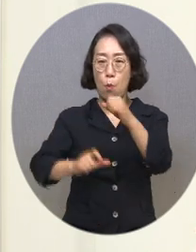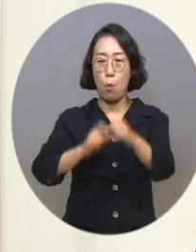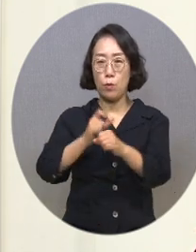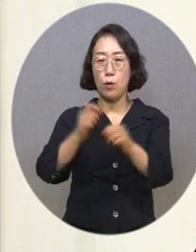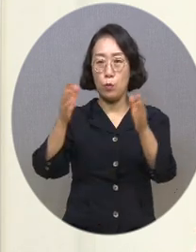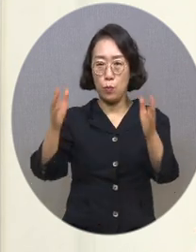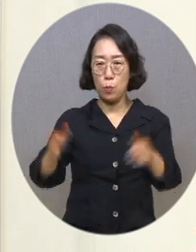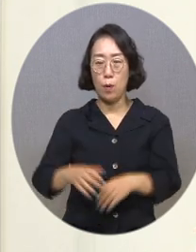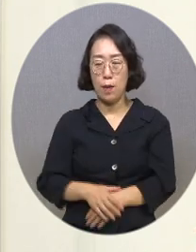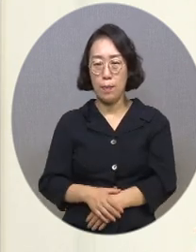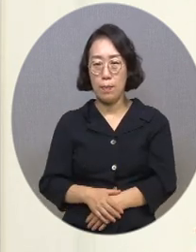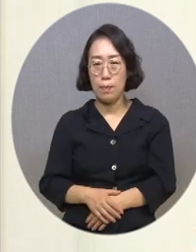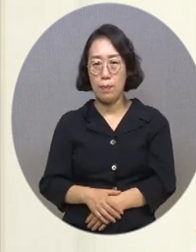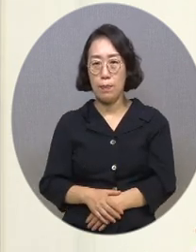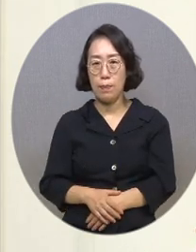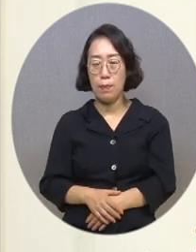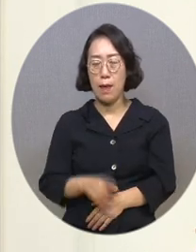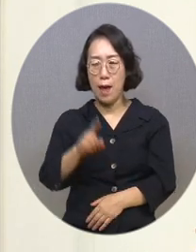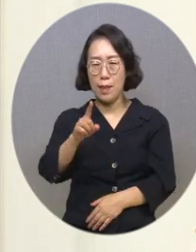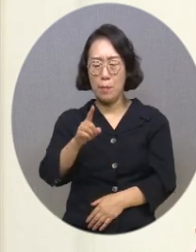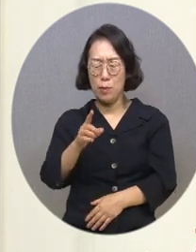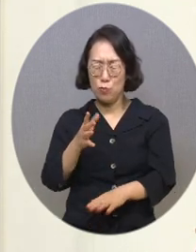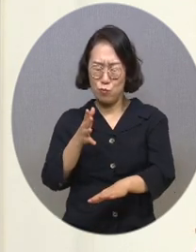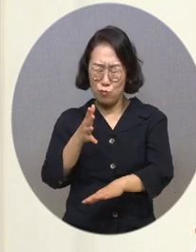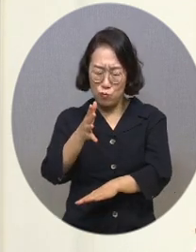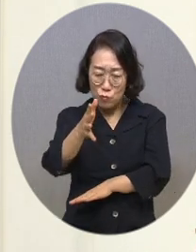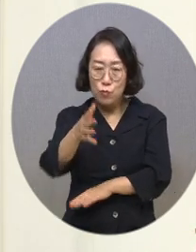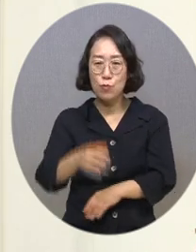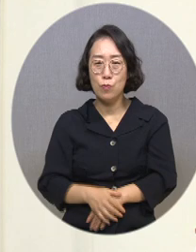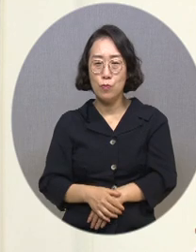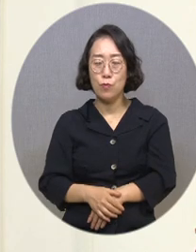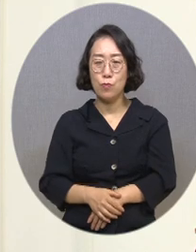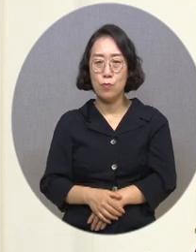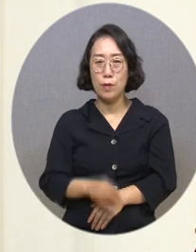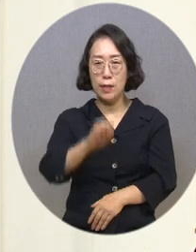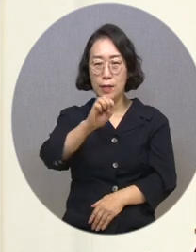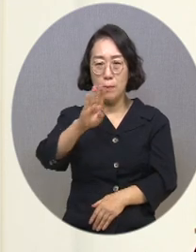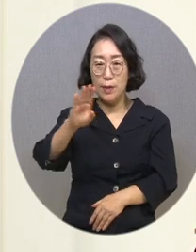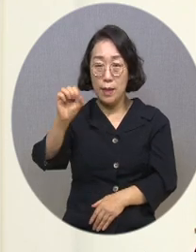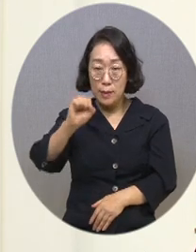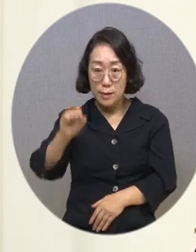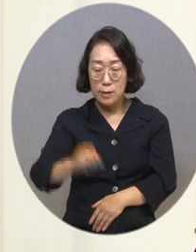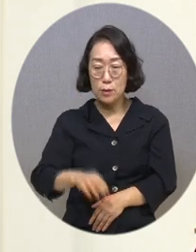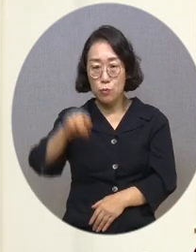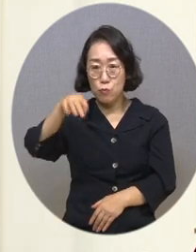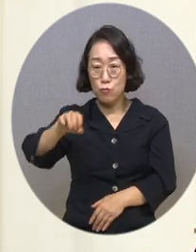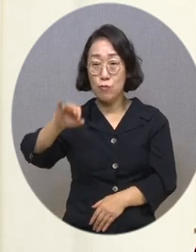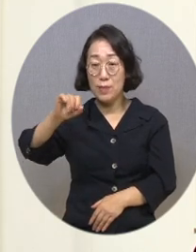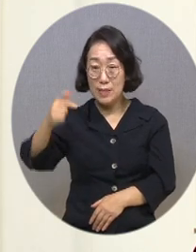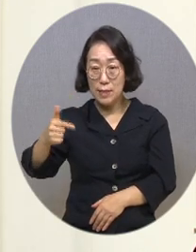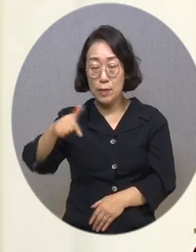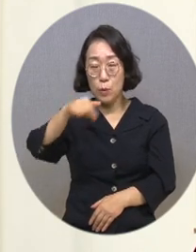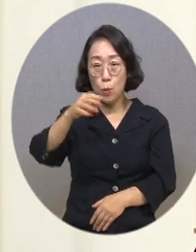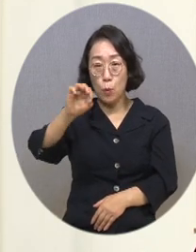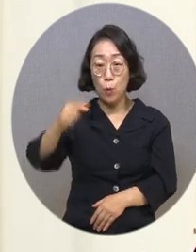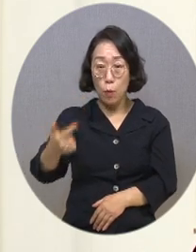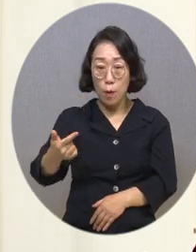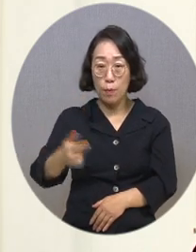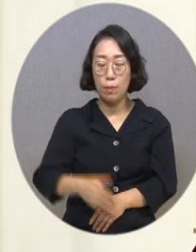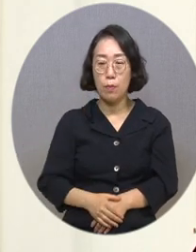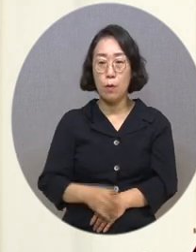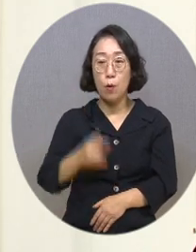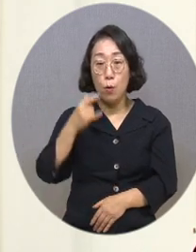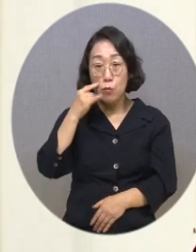동안 한 길만 이렇게 파고 들었거든요. EBS나 뭐 웅진, 교원, 우리 어머님들께서